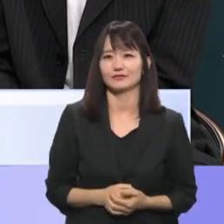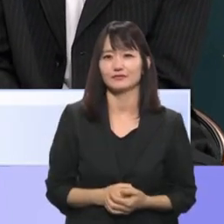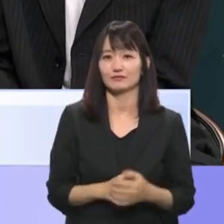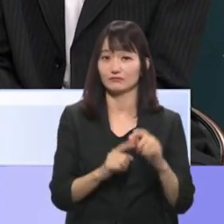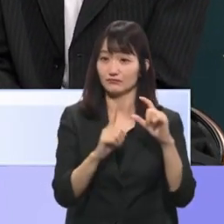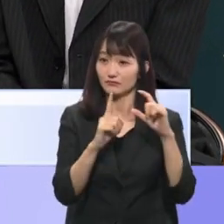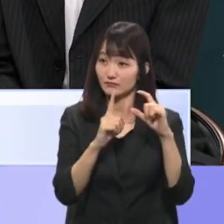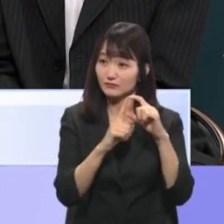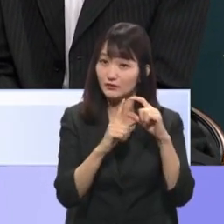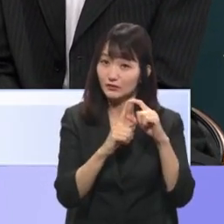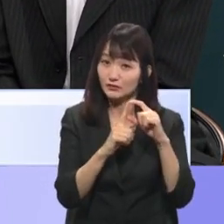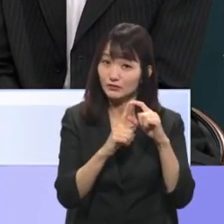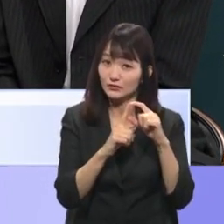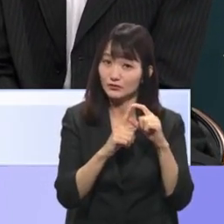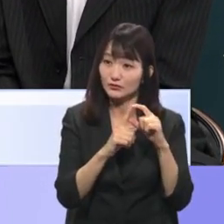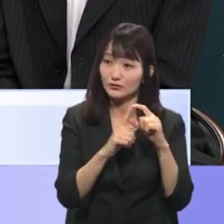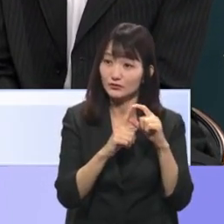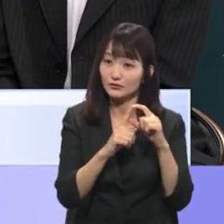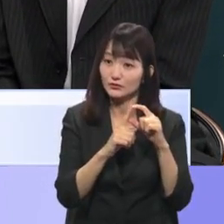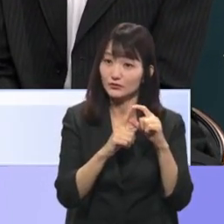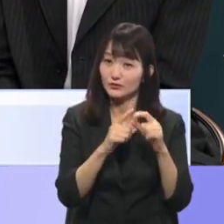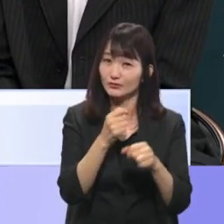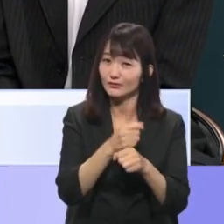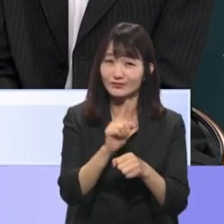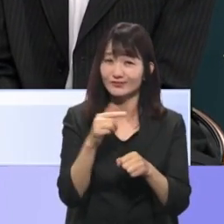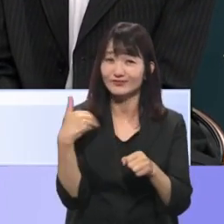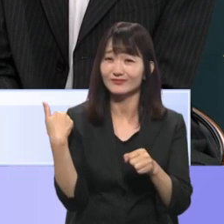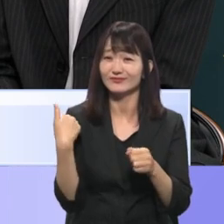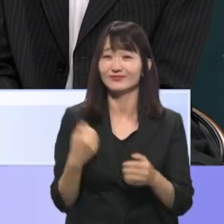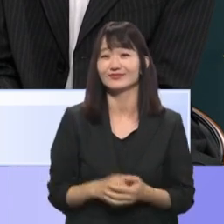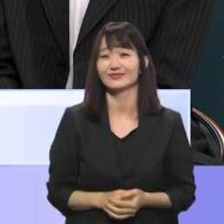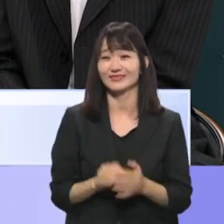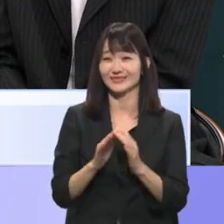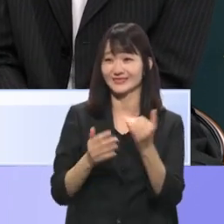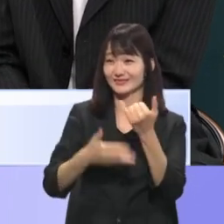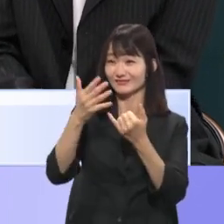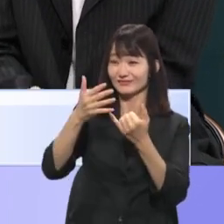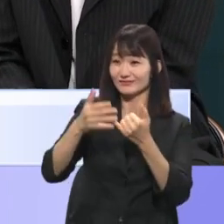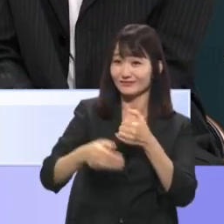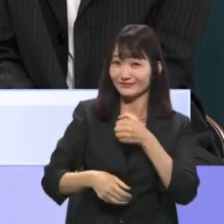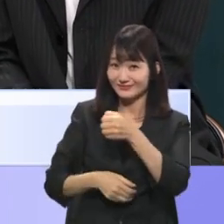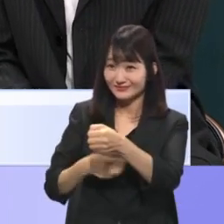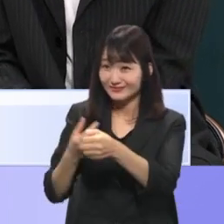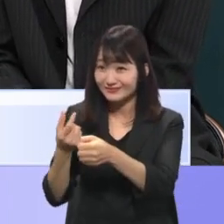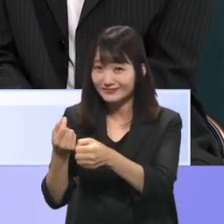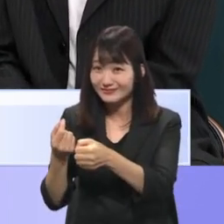생긴 건 잘 모르겠는데 어쨌든 유튜브랑 인터뷰하고 말투가